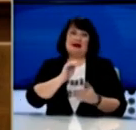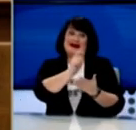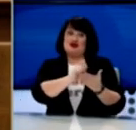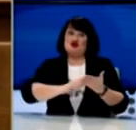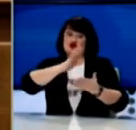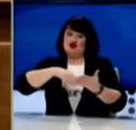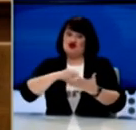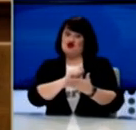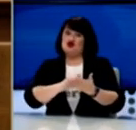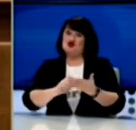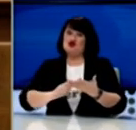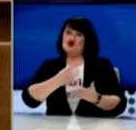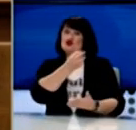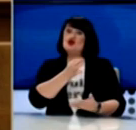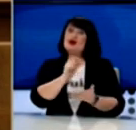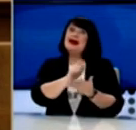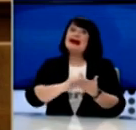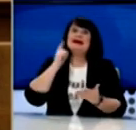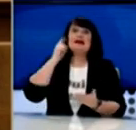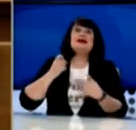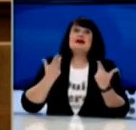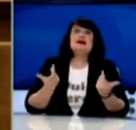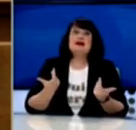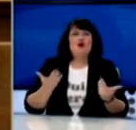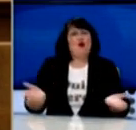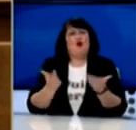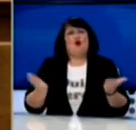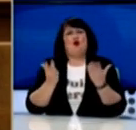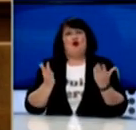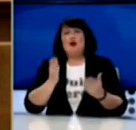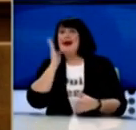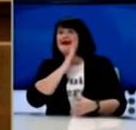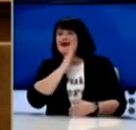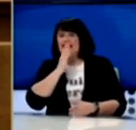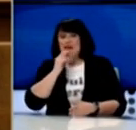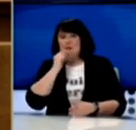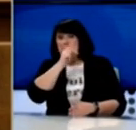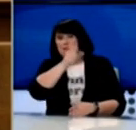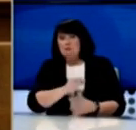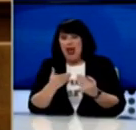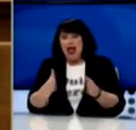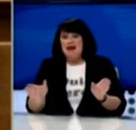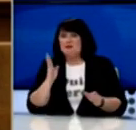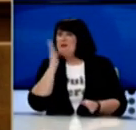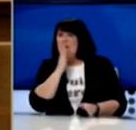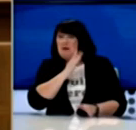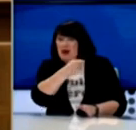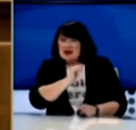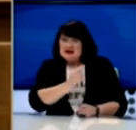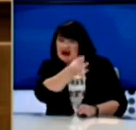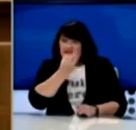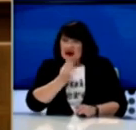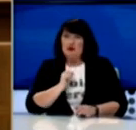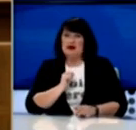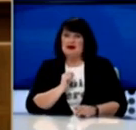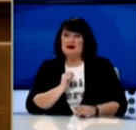όλοι, όταν γράφουν κάτι, να ξέρουν τι γράφουν. Γιατί έτσι ο Πρωθυπουργός εκτίθεται και εκτίθεται δημοσίως. Και δεν μπορεί κανείς να